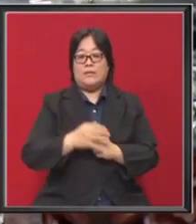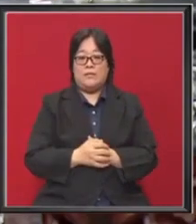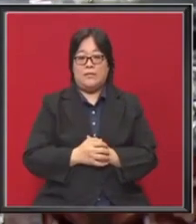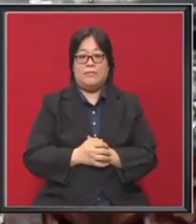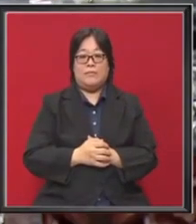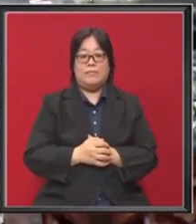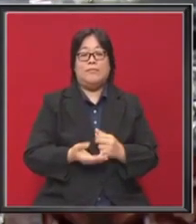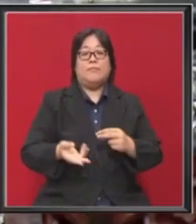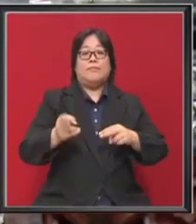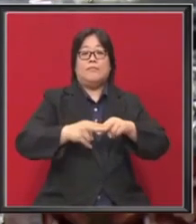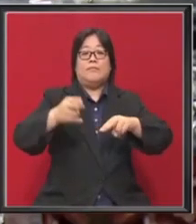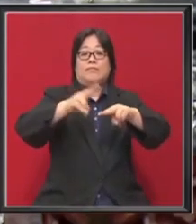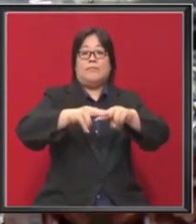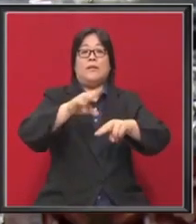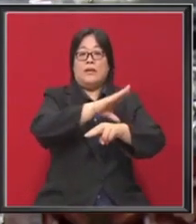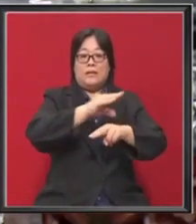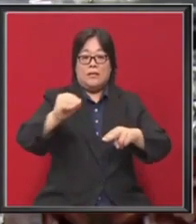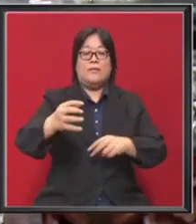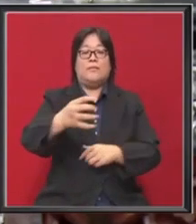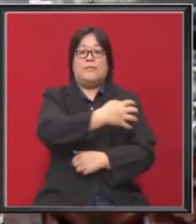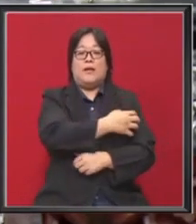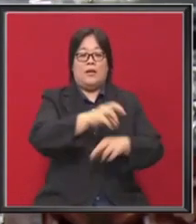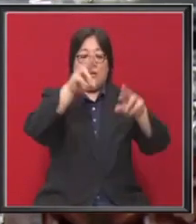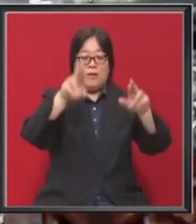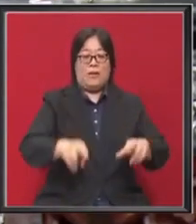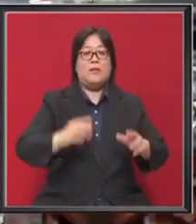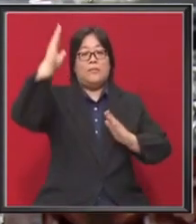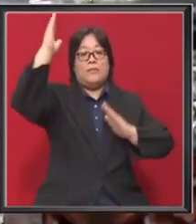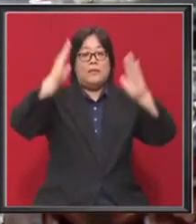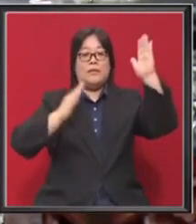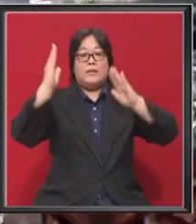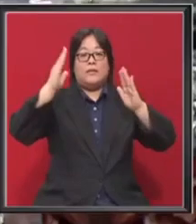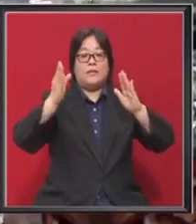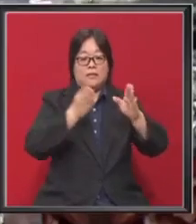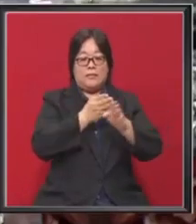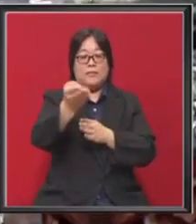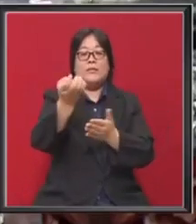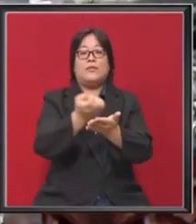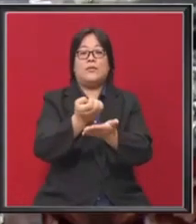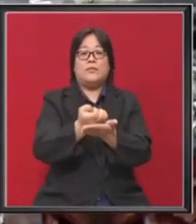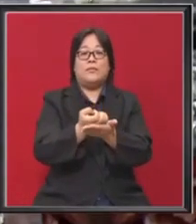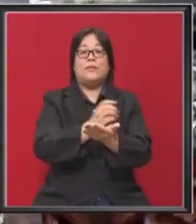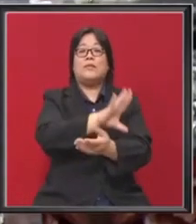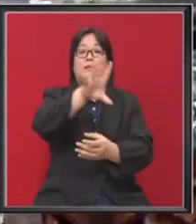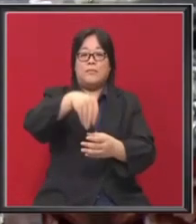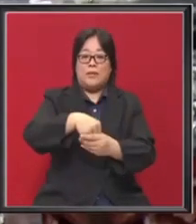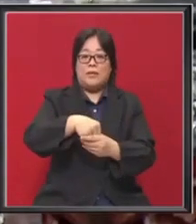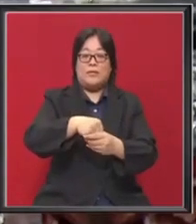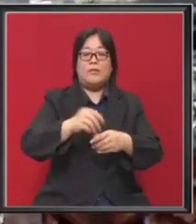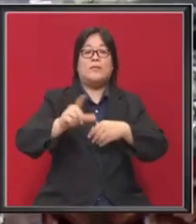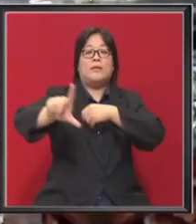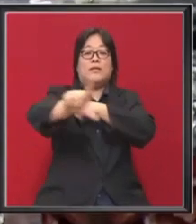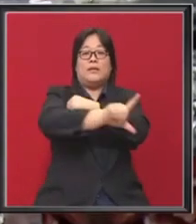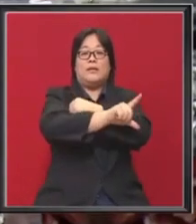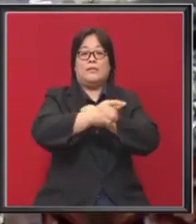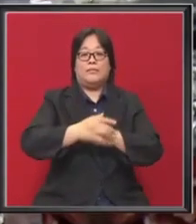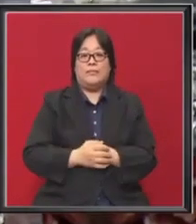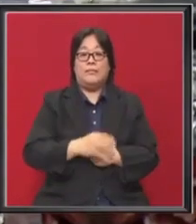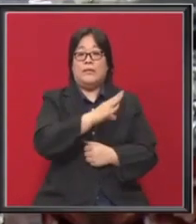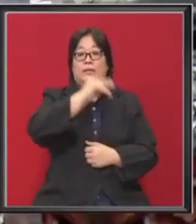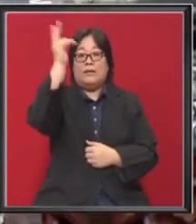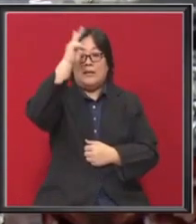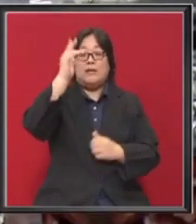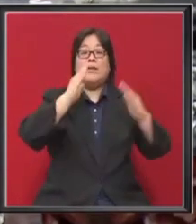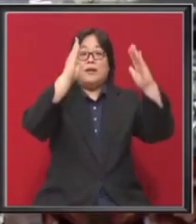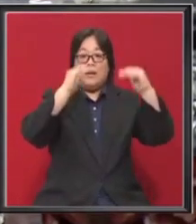diabetes meningkat di sampai memperkaya sekan rakyat tempatan dalam sektor ekonomi termasuk di sektor perdagangan dan